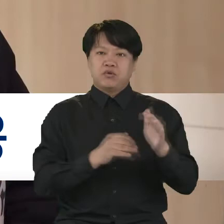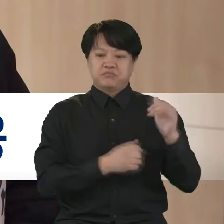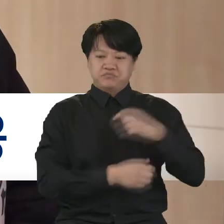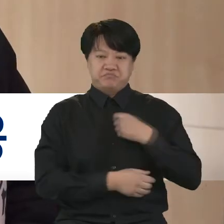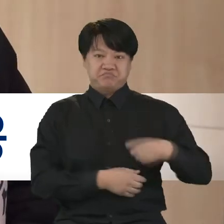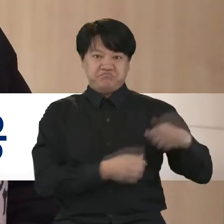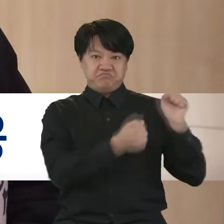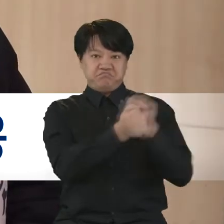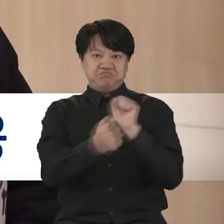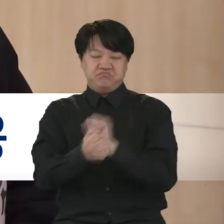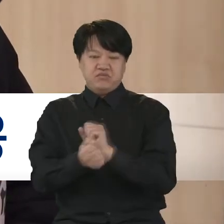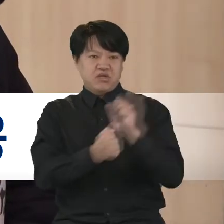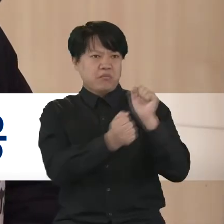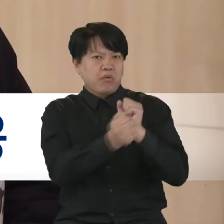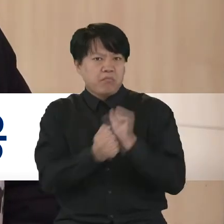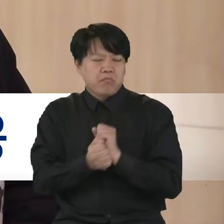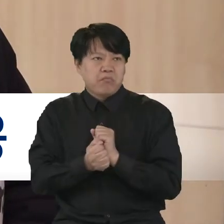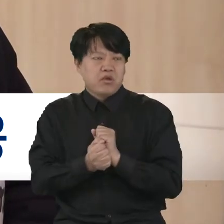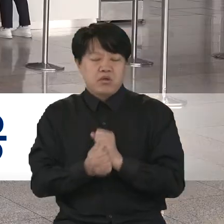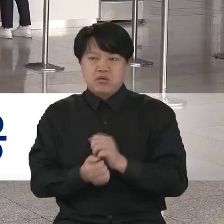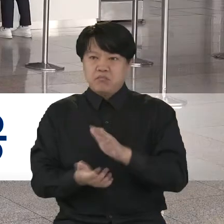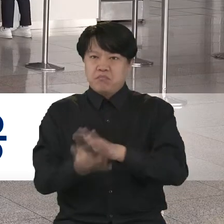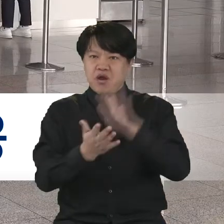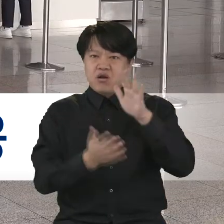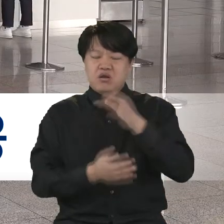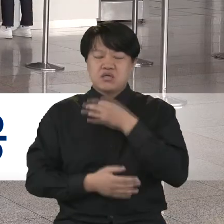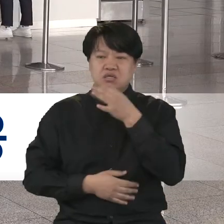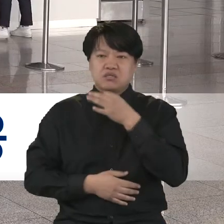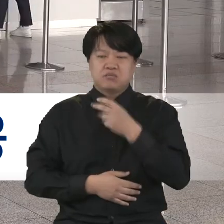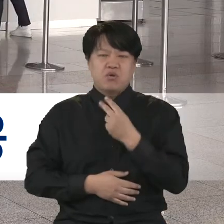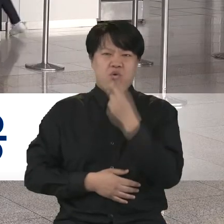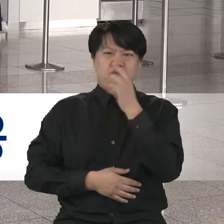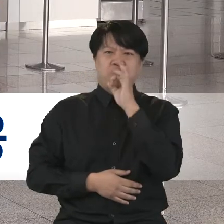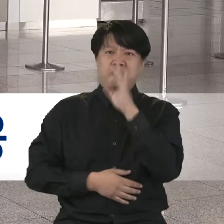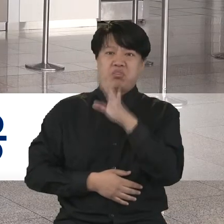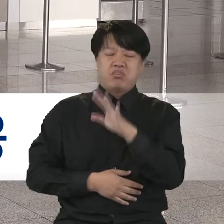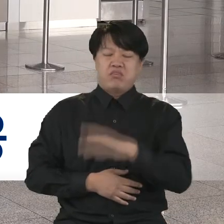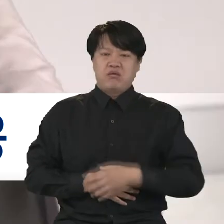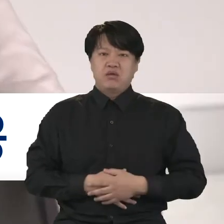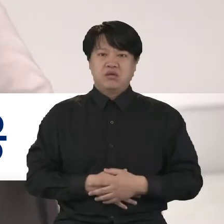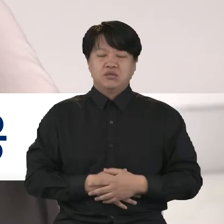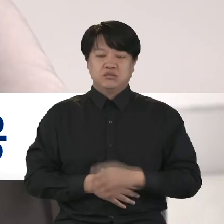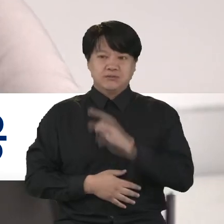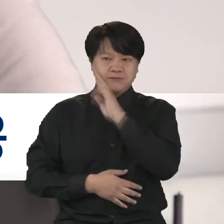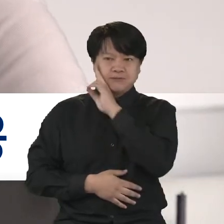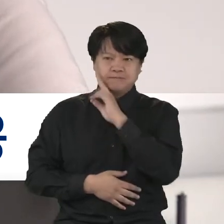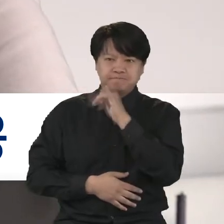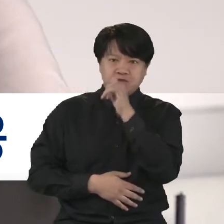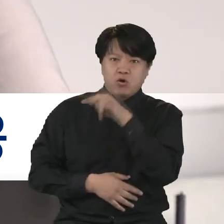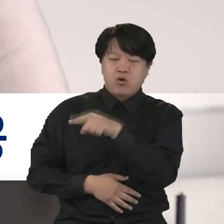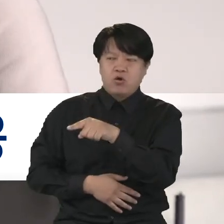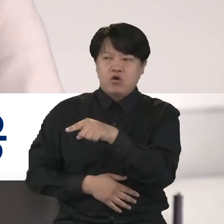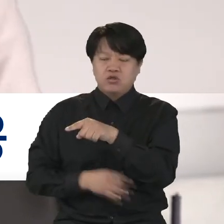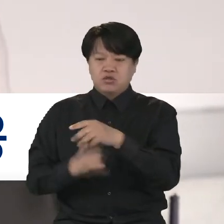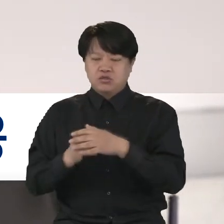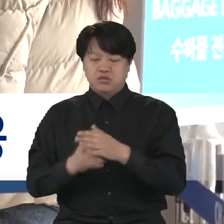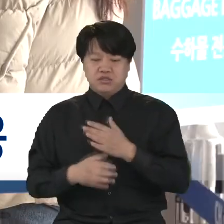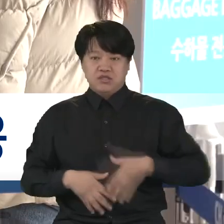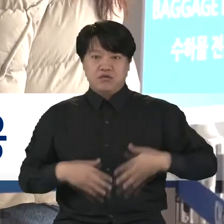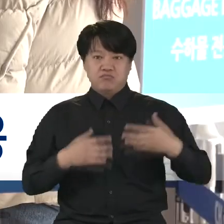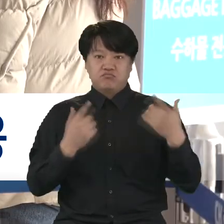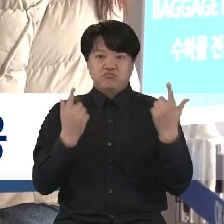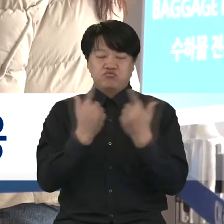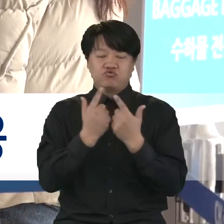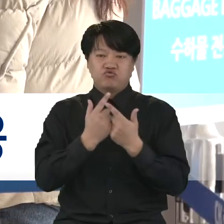코로나 바이러스는 감염 c 발열과 기침 호흡곤란 등의 증상이 나타나며 의심 증세가 나타나면 남 북구